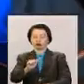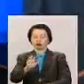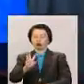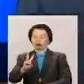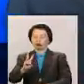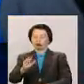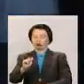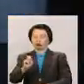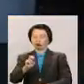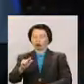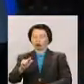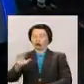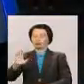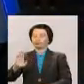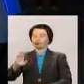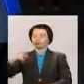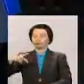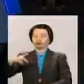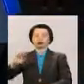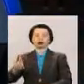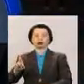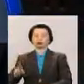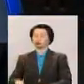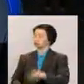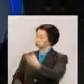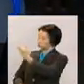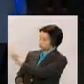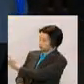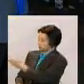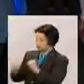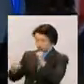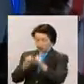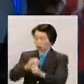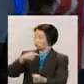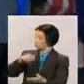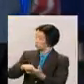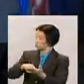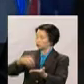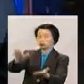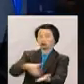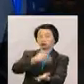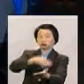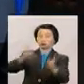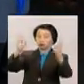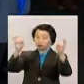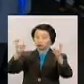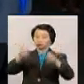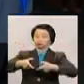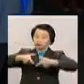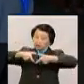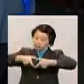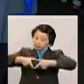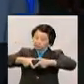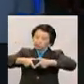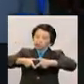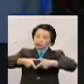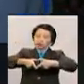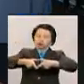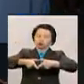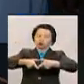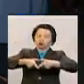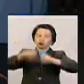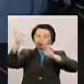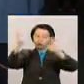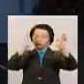Awang BPR. Jadi Awang, melihat pada tahun ni lagu tema Sayangi Malaysiaku yang dicipta oleh Bang Fiz,